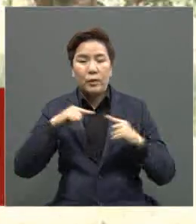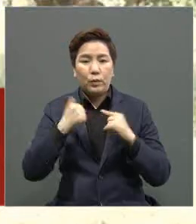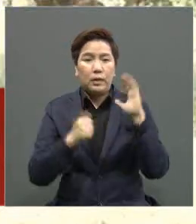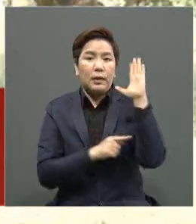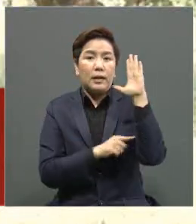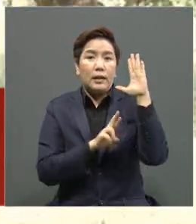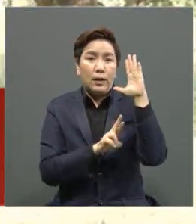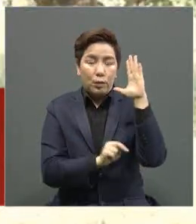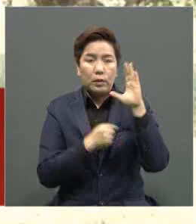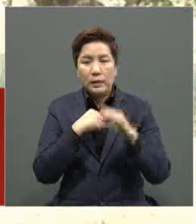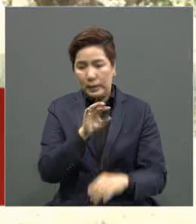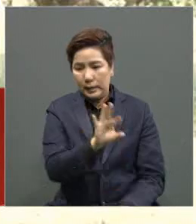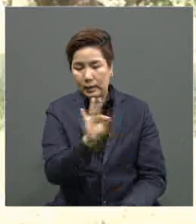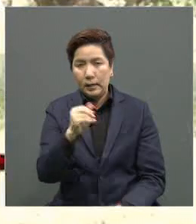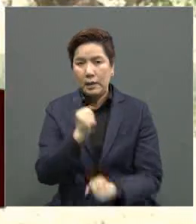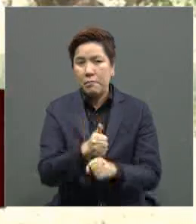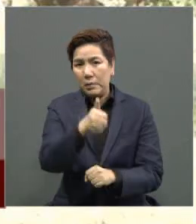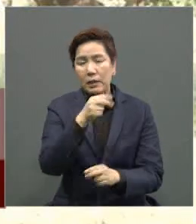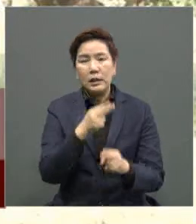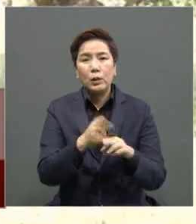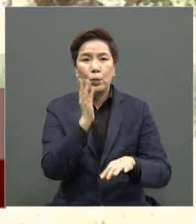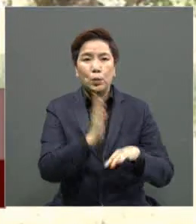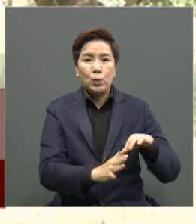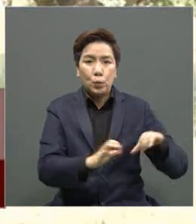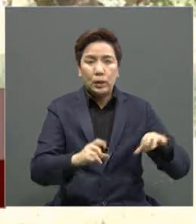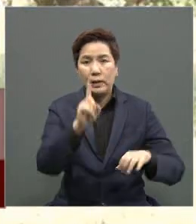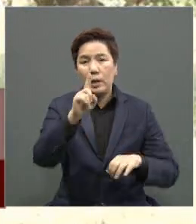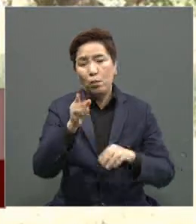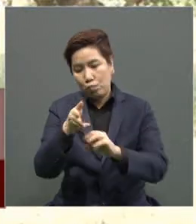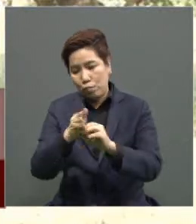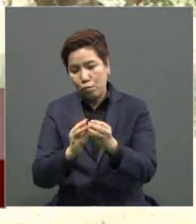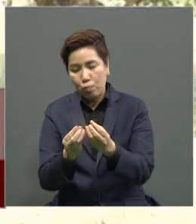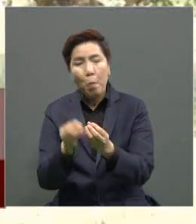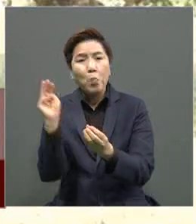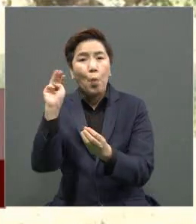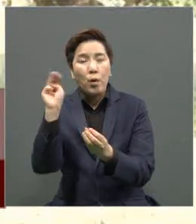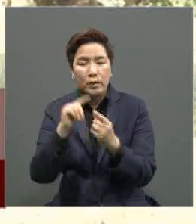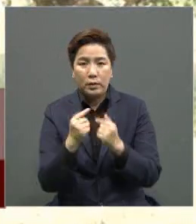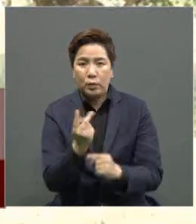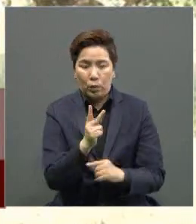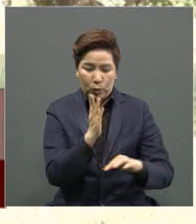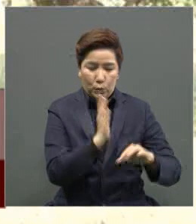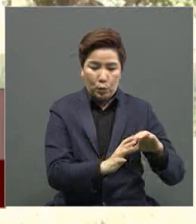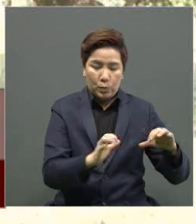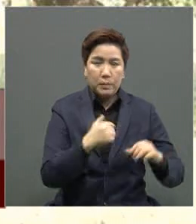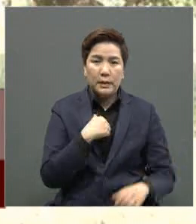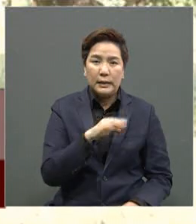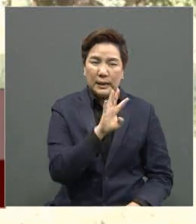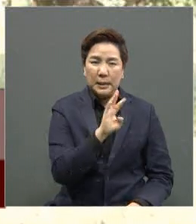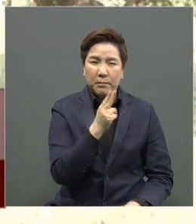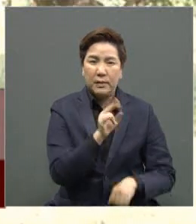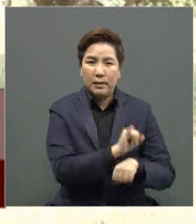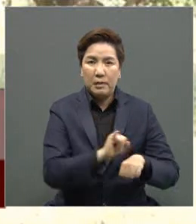องเราก็ได้คัดเลือกในเรื่องของทุเรียนกับเรื่องของมังคุดนะครับโดยเฉพาะทุเรียนเนี่ยนะครับมีพื้นที่ปลูก 40,000 กว่าไร่